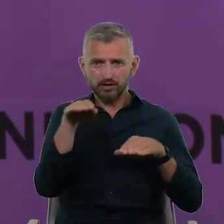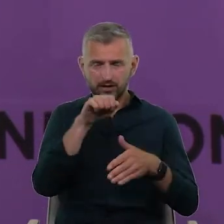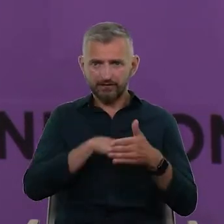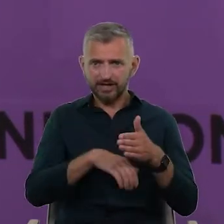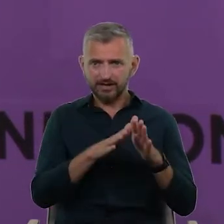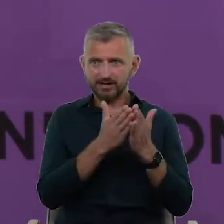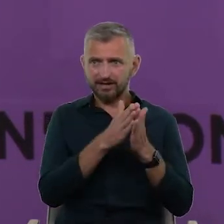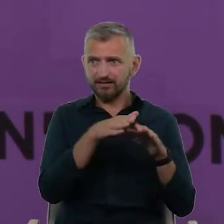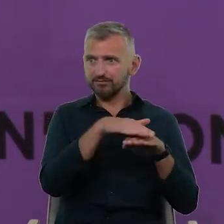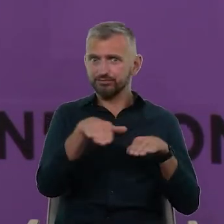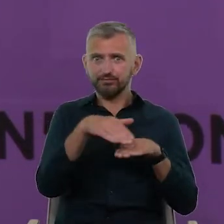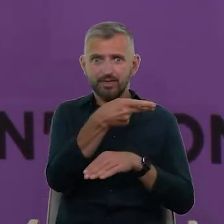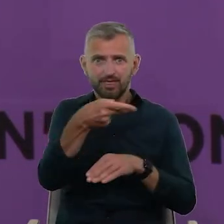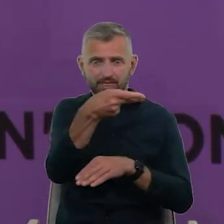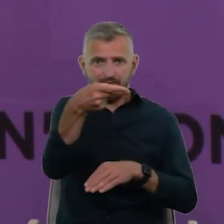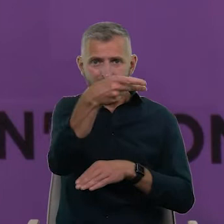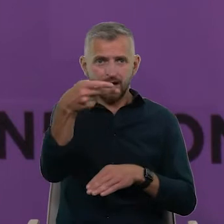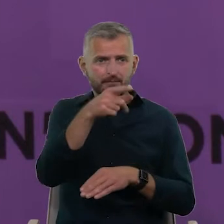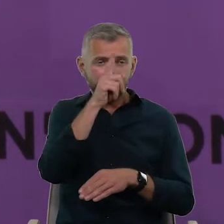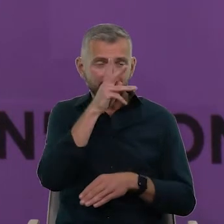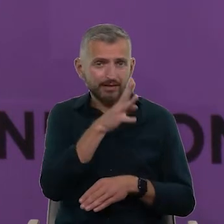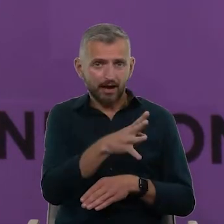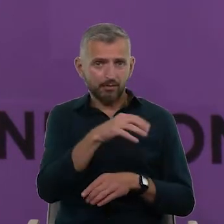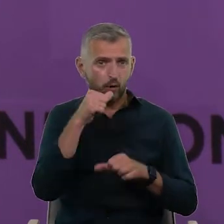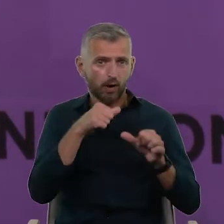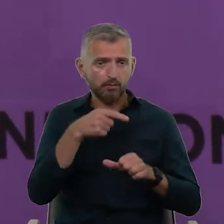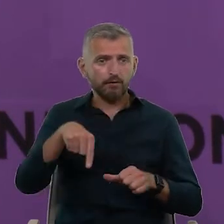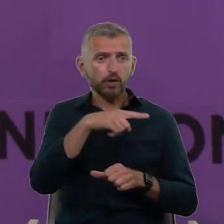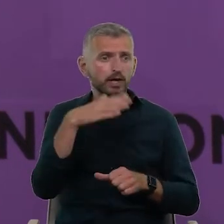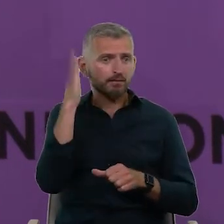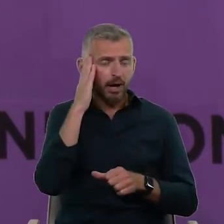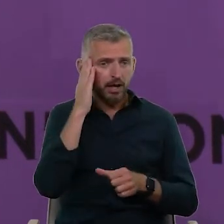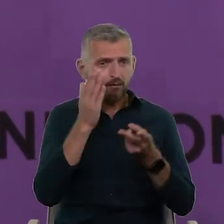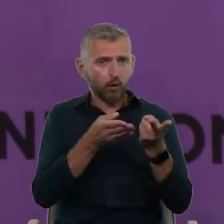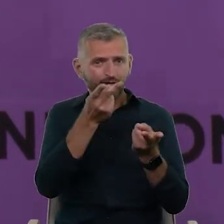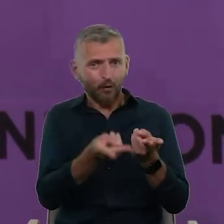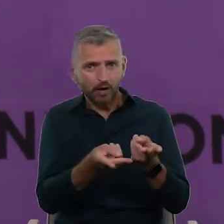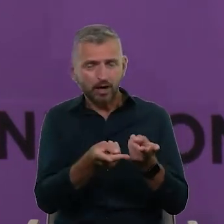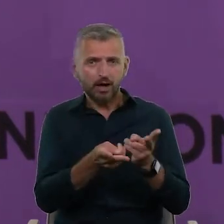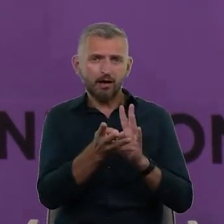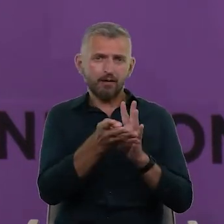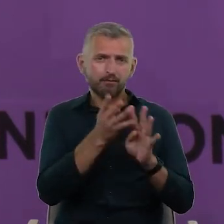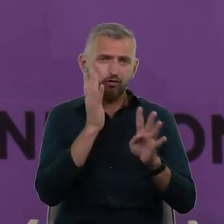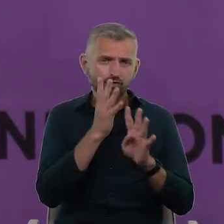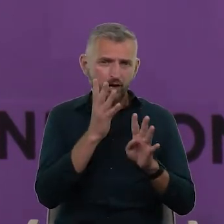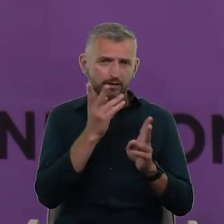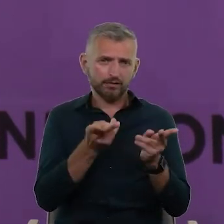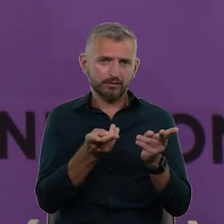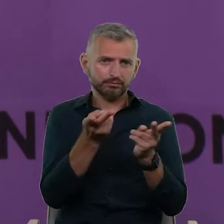книг місяцями, роками. Вони на них спали по двоє, по черзі деколи, коли їх було багато.